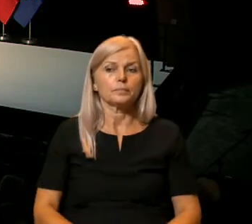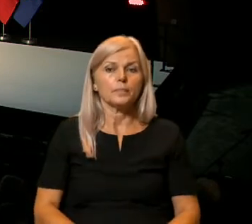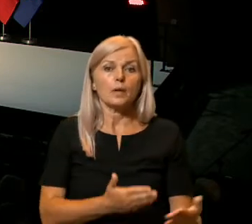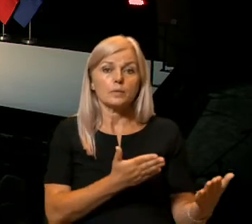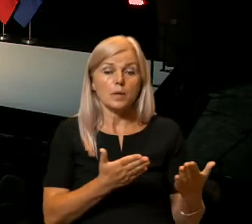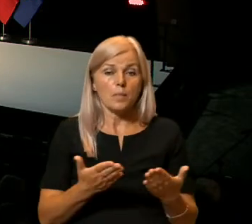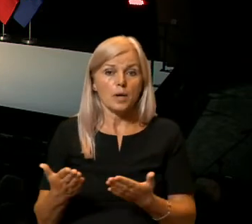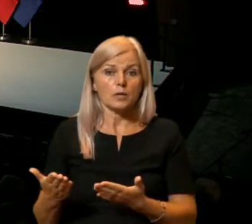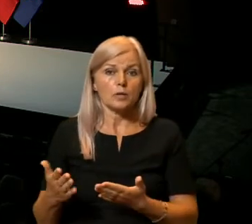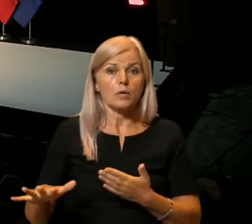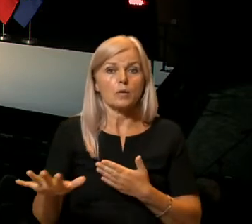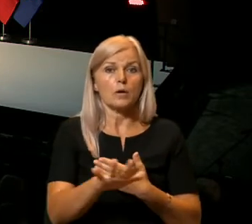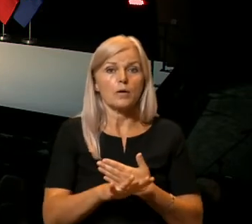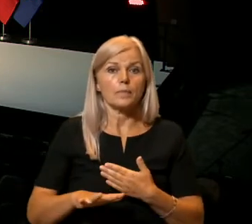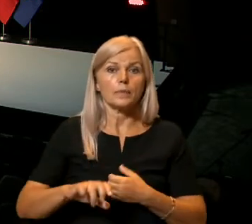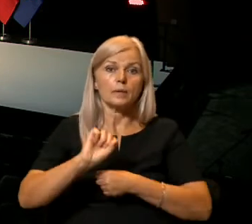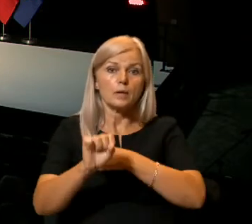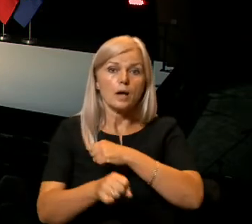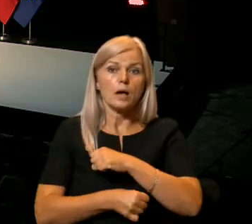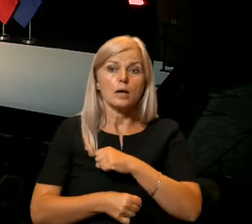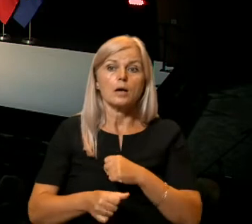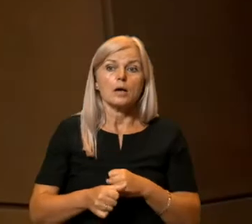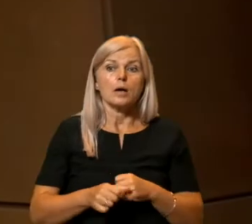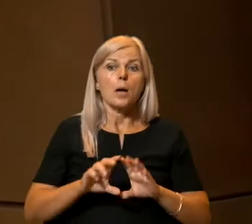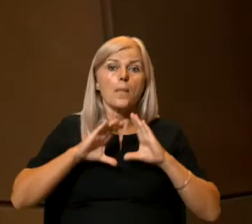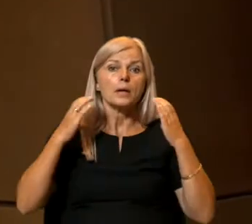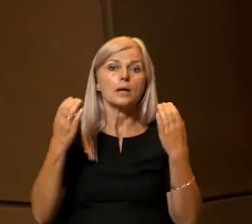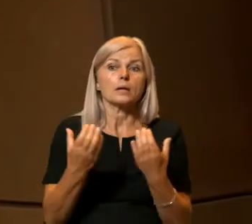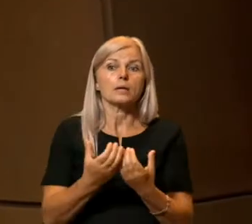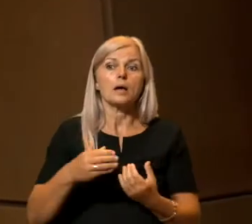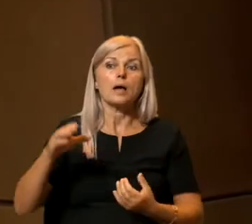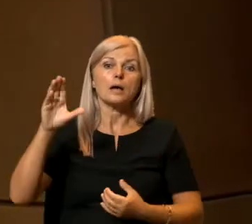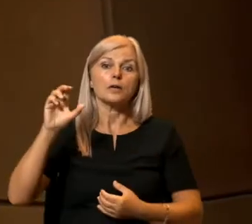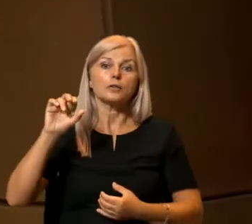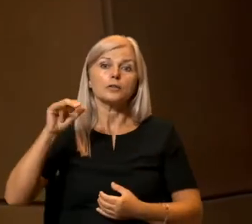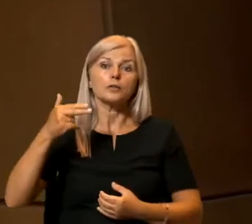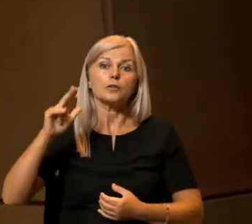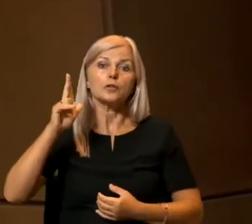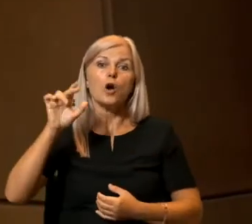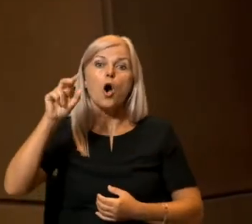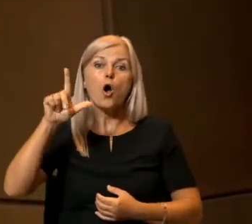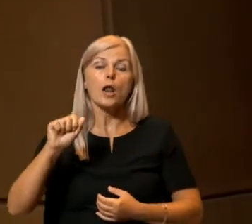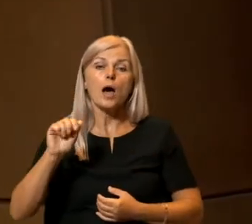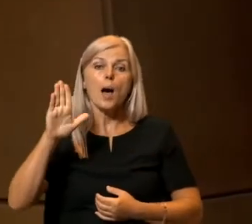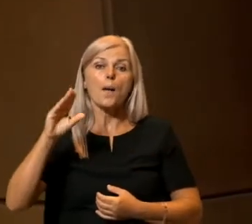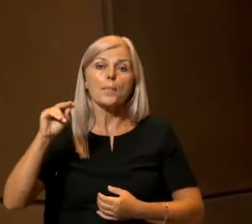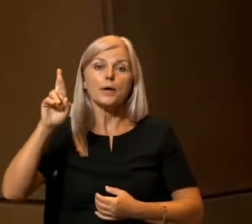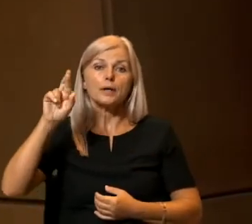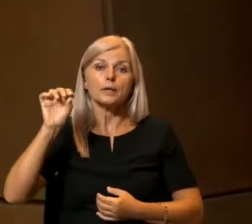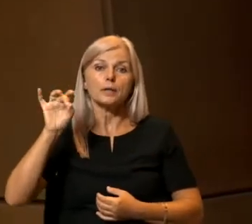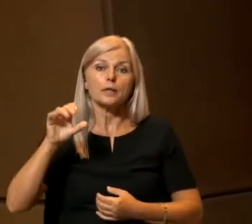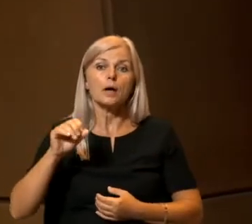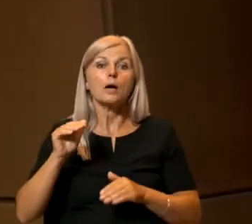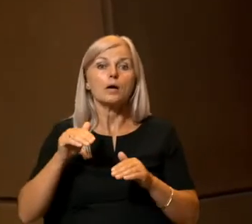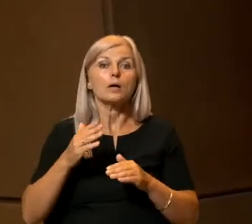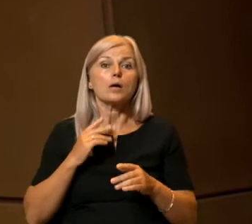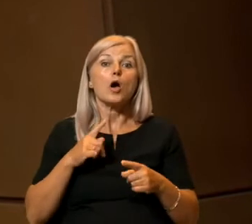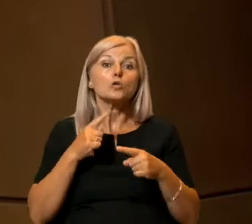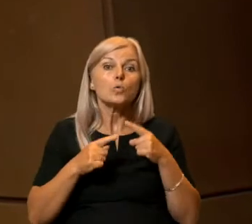Poproszę na scenę wiceprezydent Parlamentu Europejskiego panią Nicolę Beer. Mogę też powiedzieć byłą